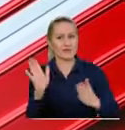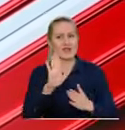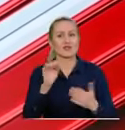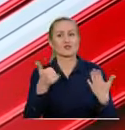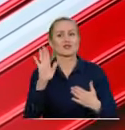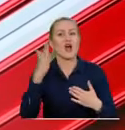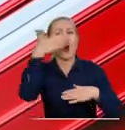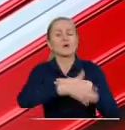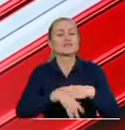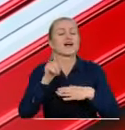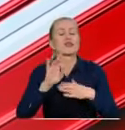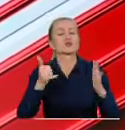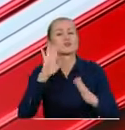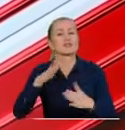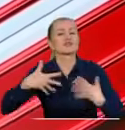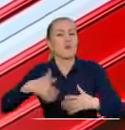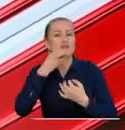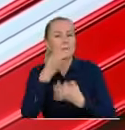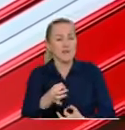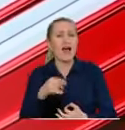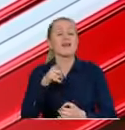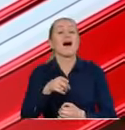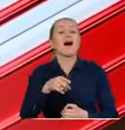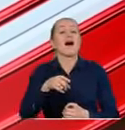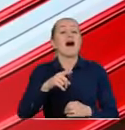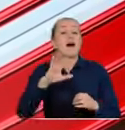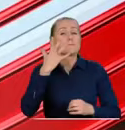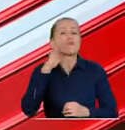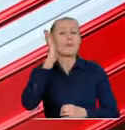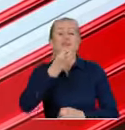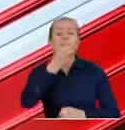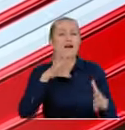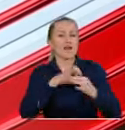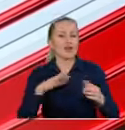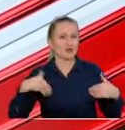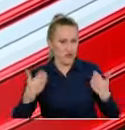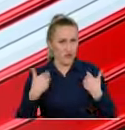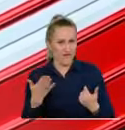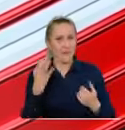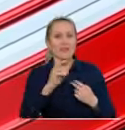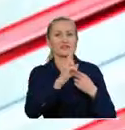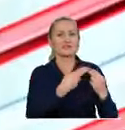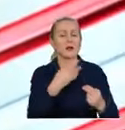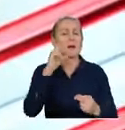to będą swobodne odpowiedzi. W 5. rundzie padnie pytanie związane właśnie ze służbą zdrowia. Ale teraz odpowiada Paweł Tanajno.